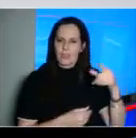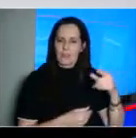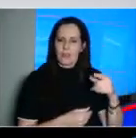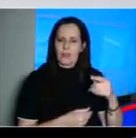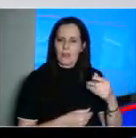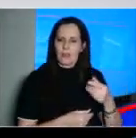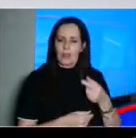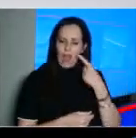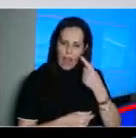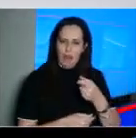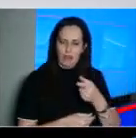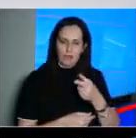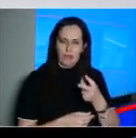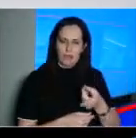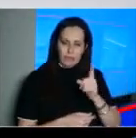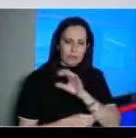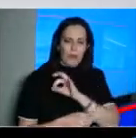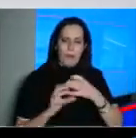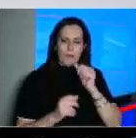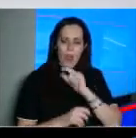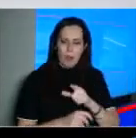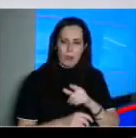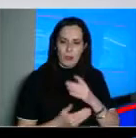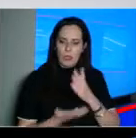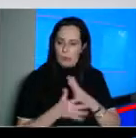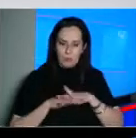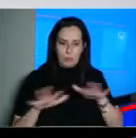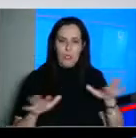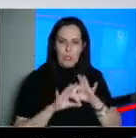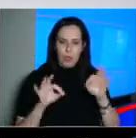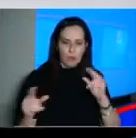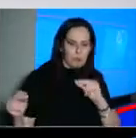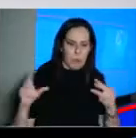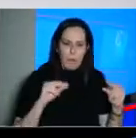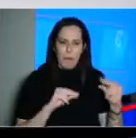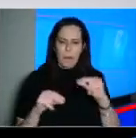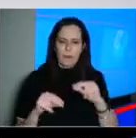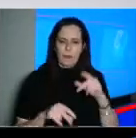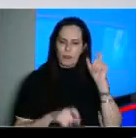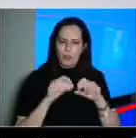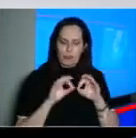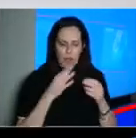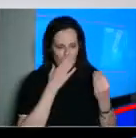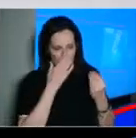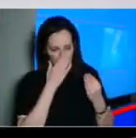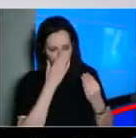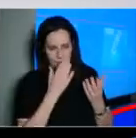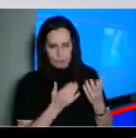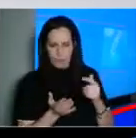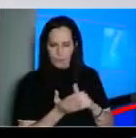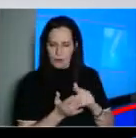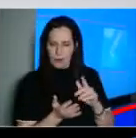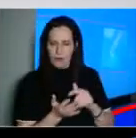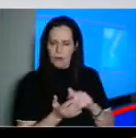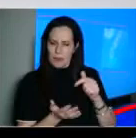דבר מינו בכפר הירוק, הדבר הזה תפס תאוצה, התחילו לחשושים, ואנשים התחילו להגיד...